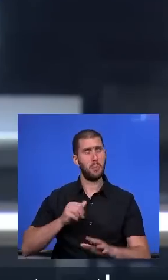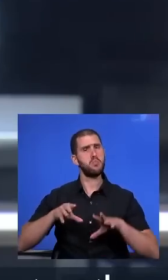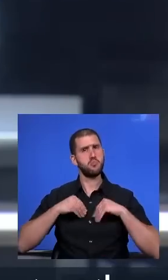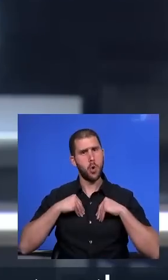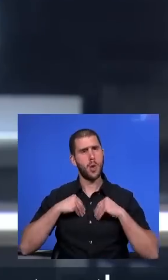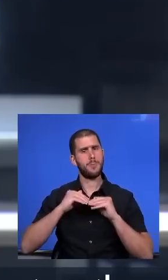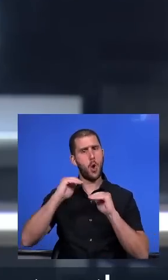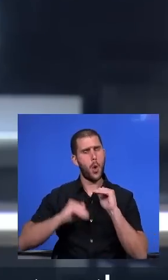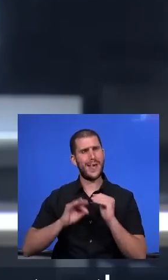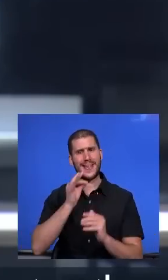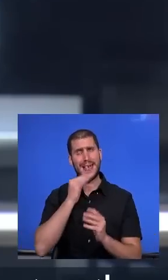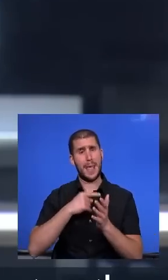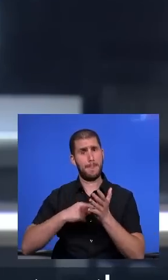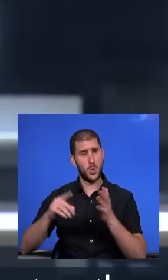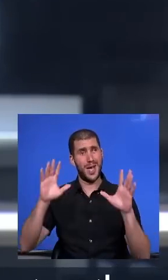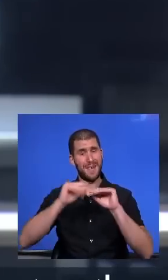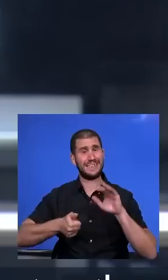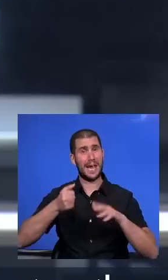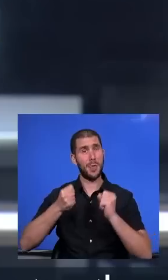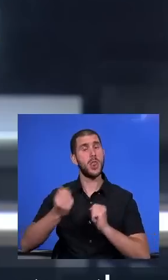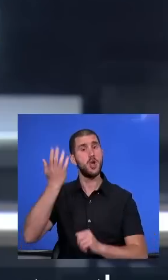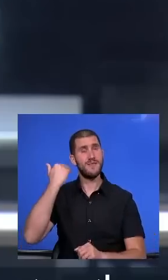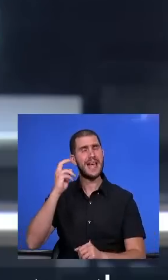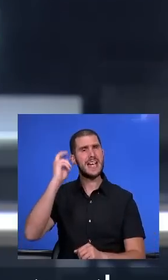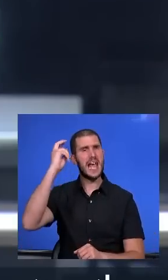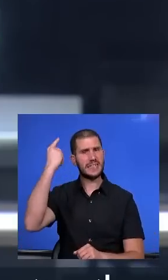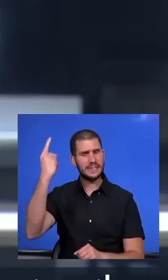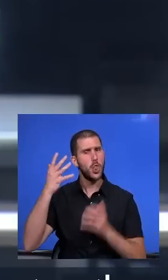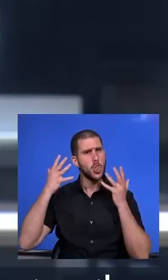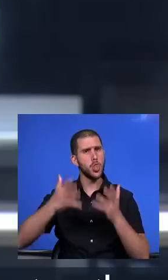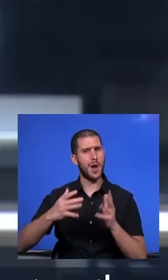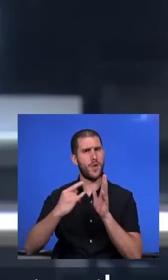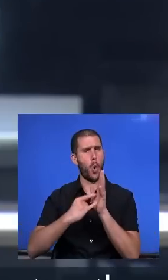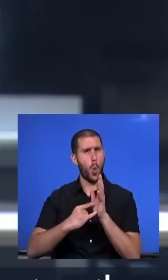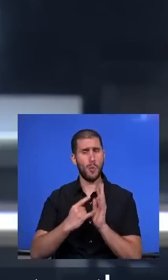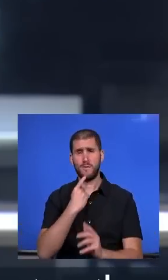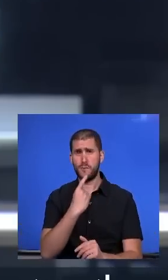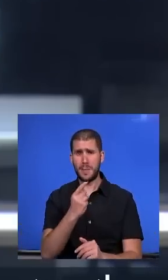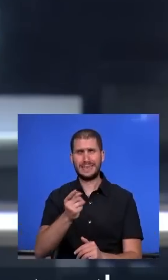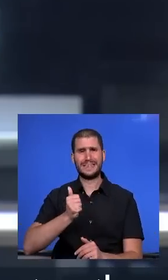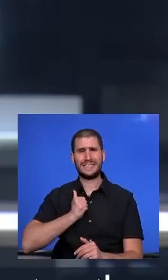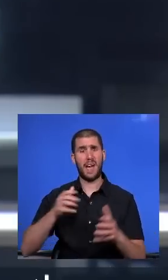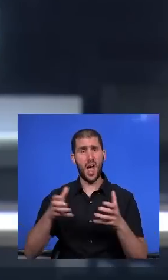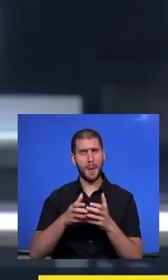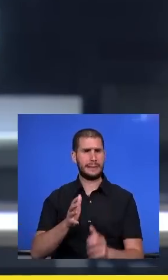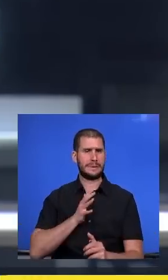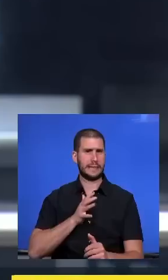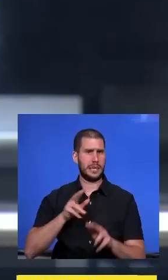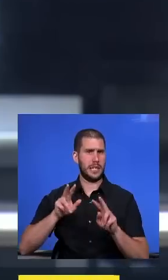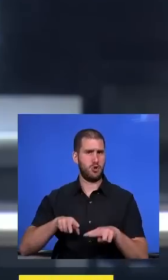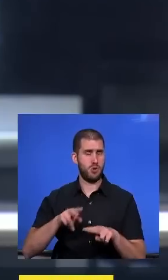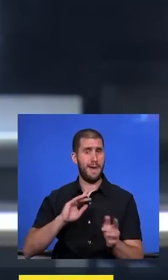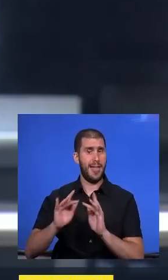את גיל הפטור, והערב שר הביטחון לשעבר בני גנץ תוקף את החוק ואומר צבא העם בסכנה. על הוויכוח